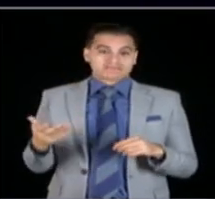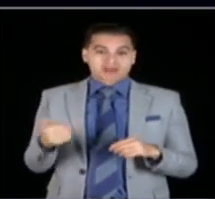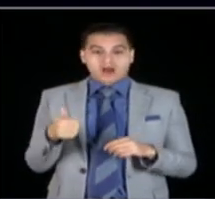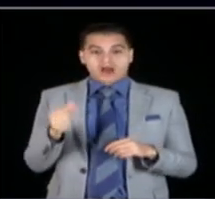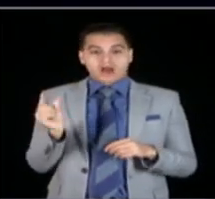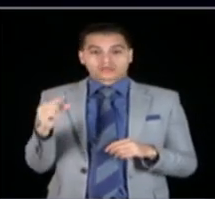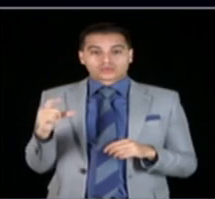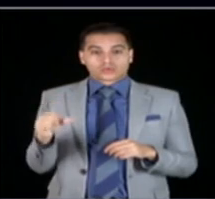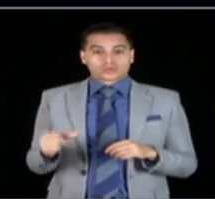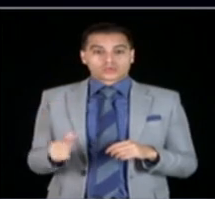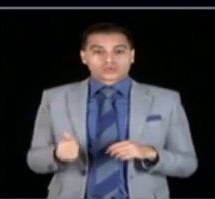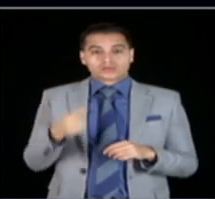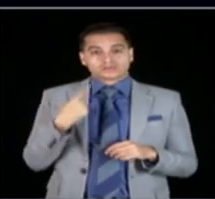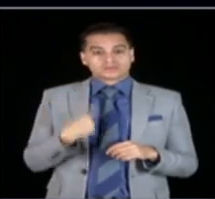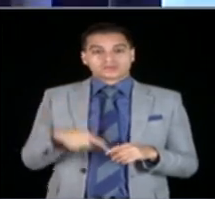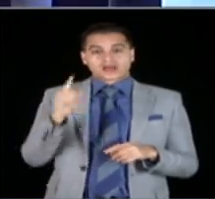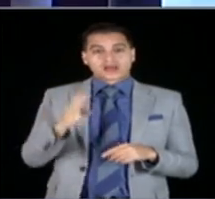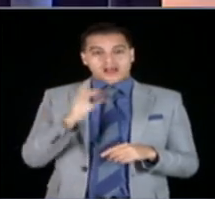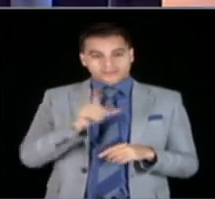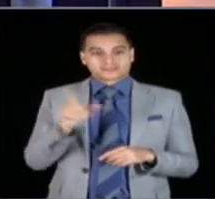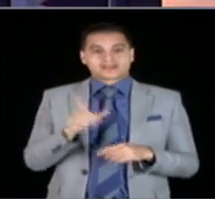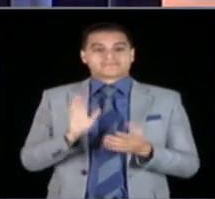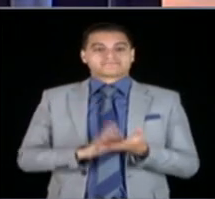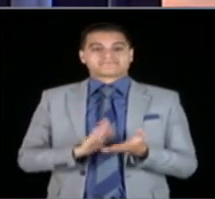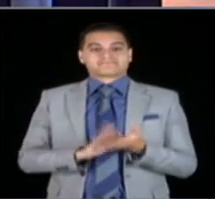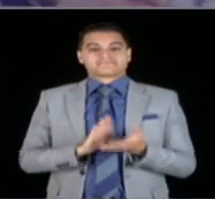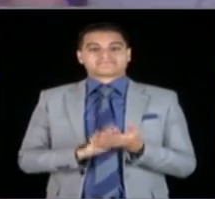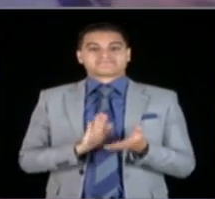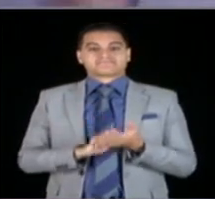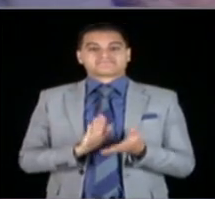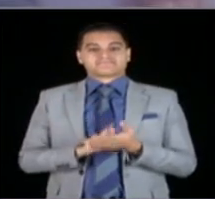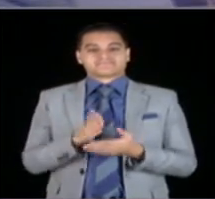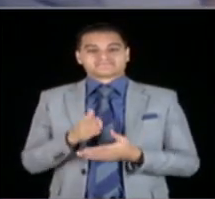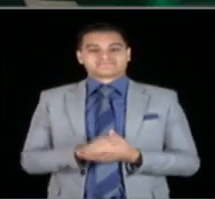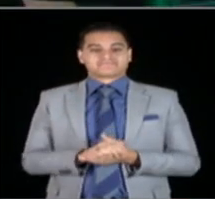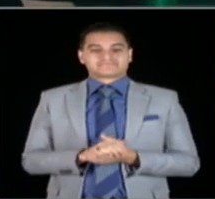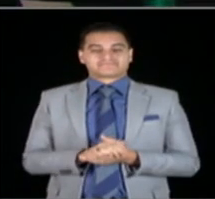أندرو. في نيوزيلندا. إجابة صحيحة.